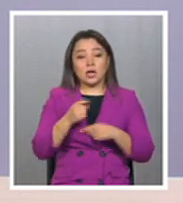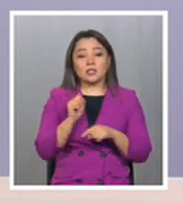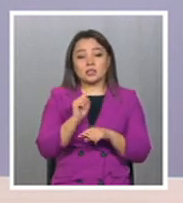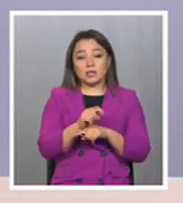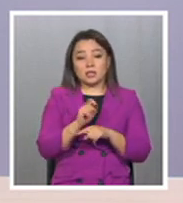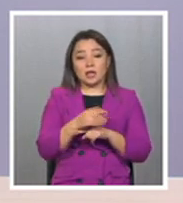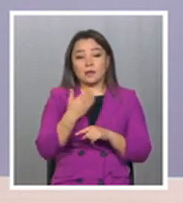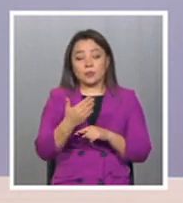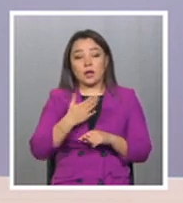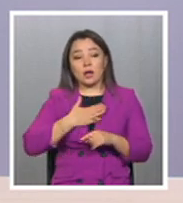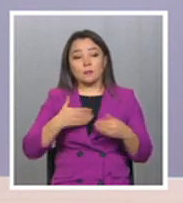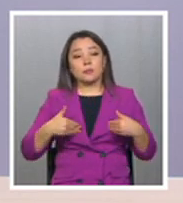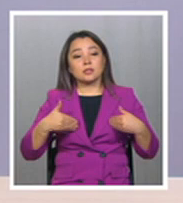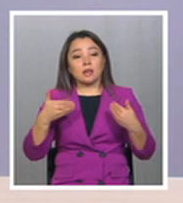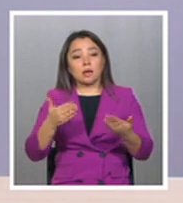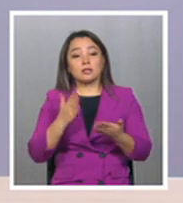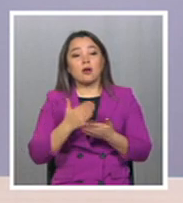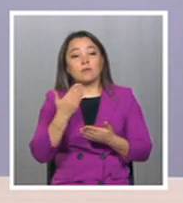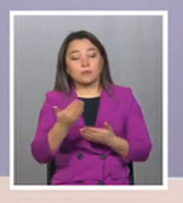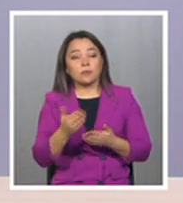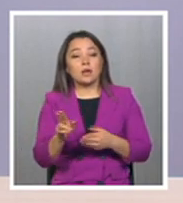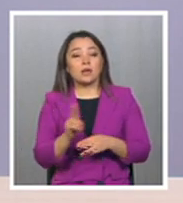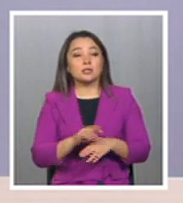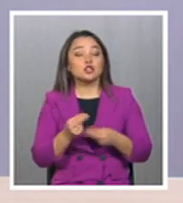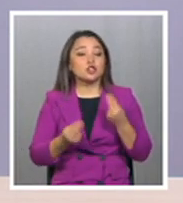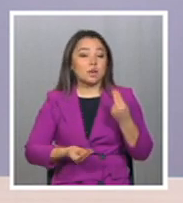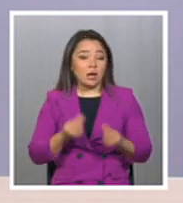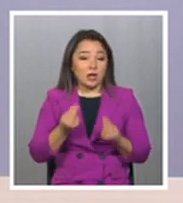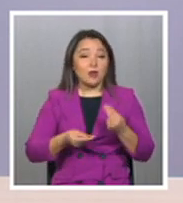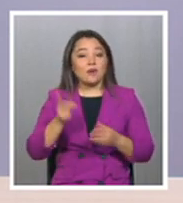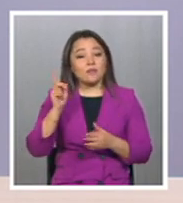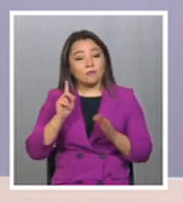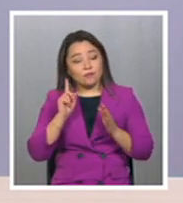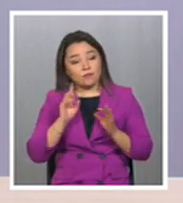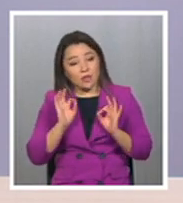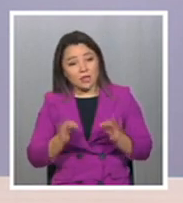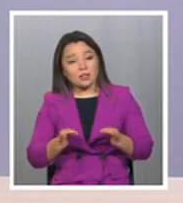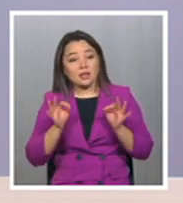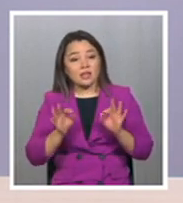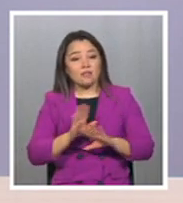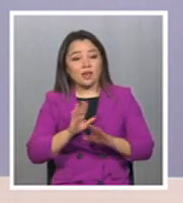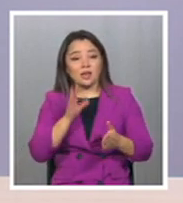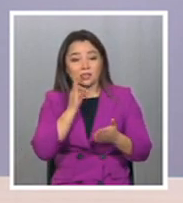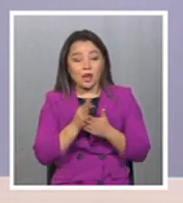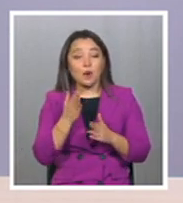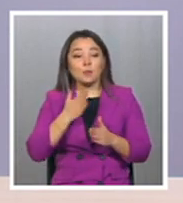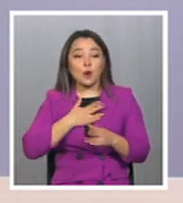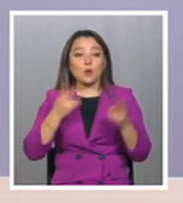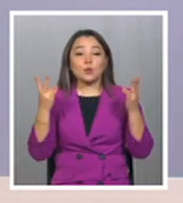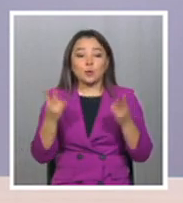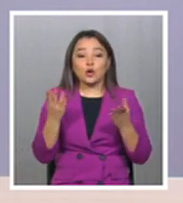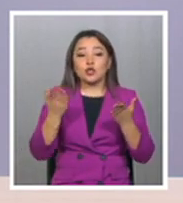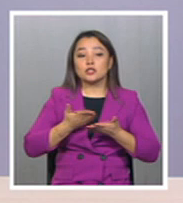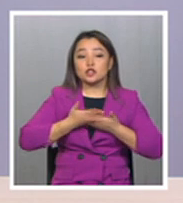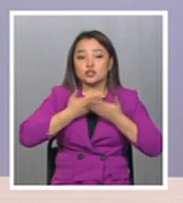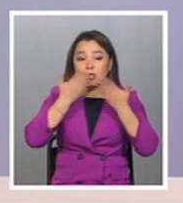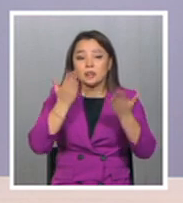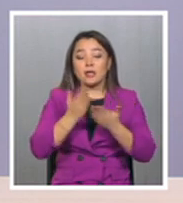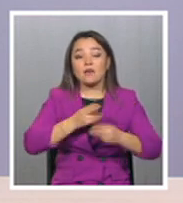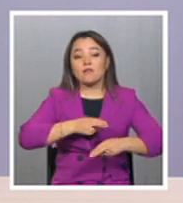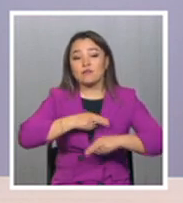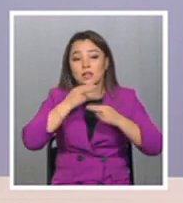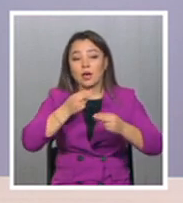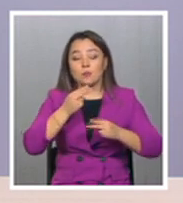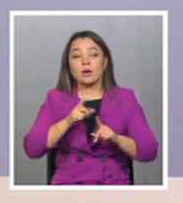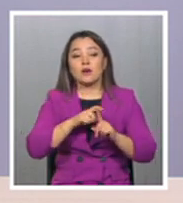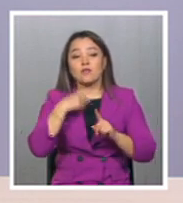задание. Я предлагаю вам сыграть в игру «Верно-неверно». Нам нужно прочитать внимательно